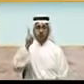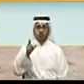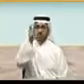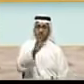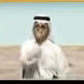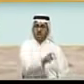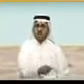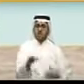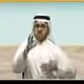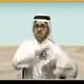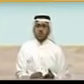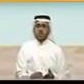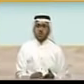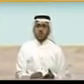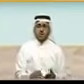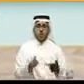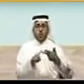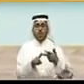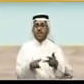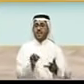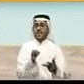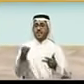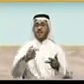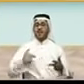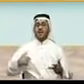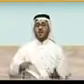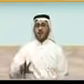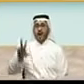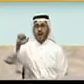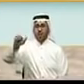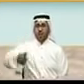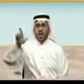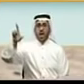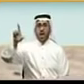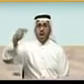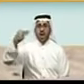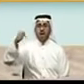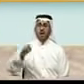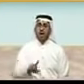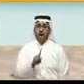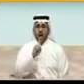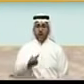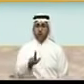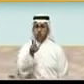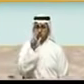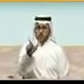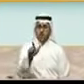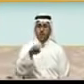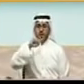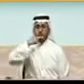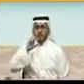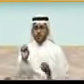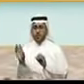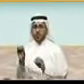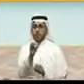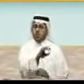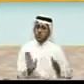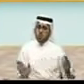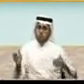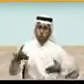نازح. أما في محافظة الضالع فقد وزع المركز 1,700 كرتون من التمور سيستفيد